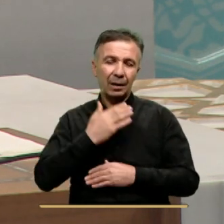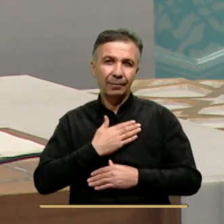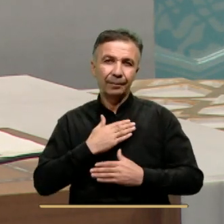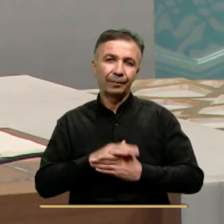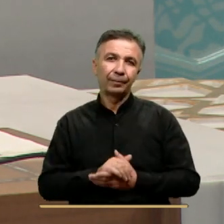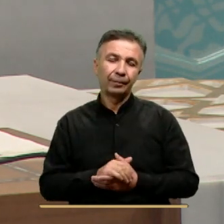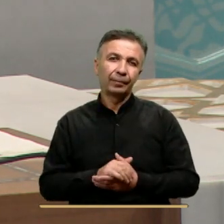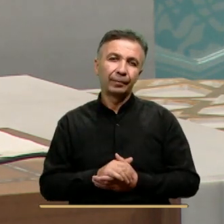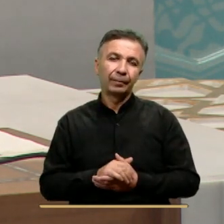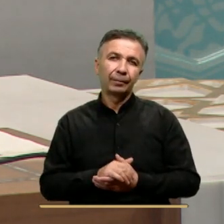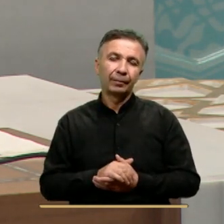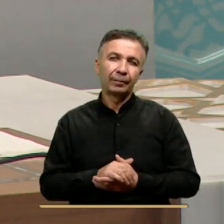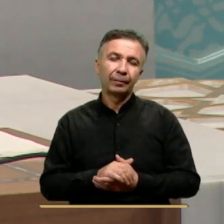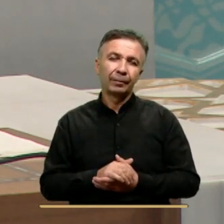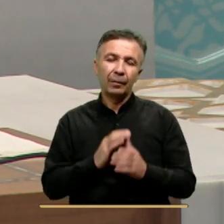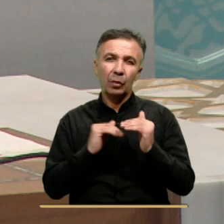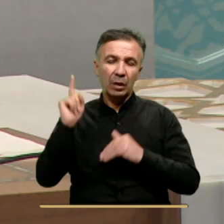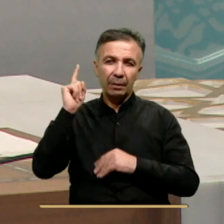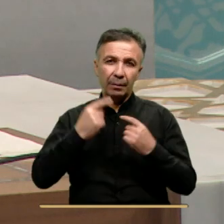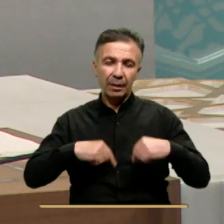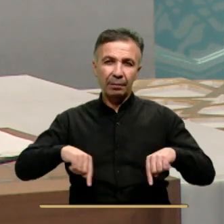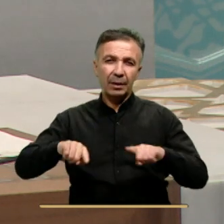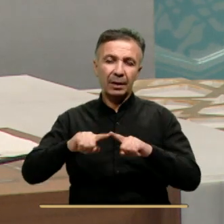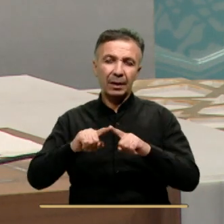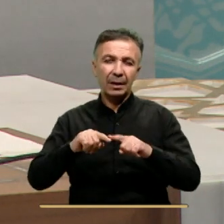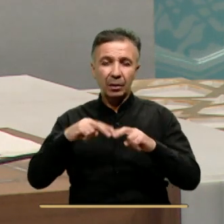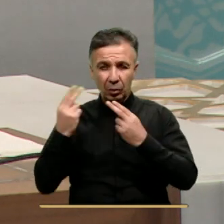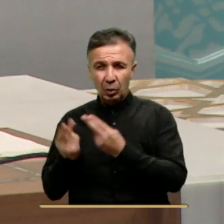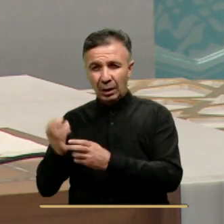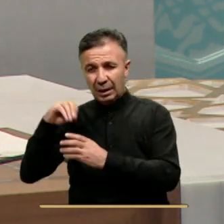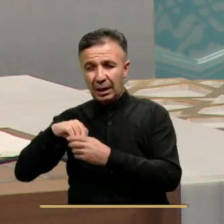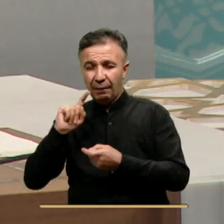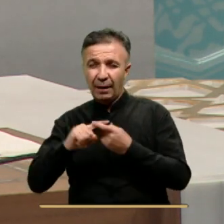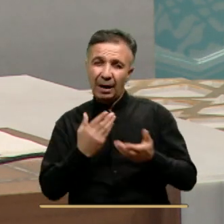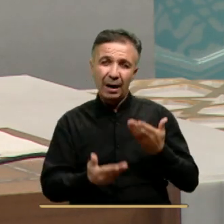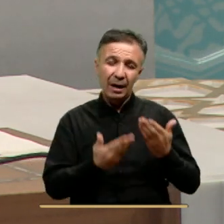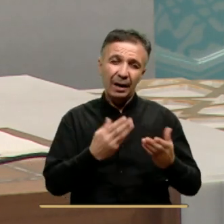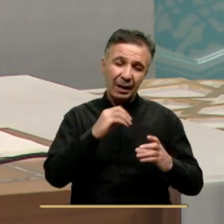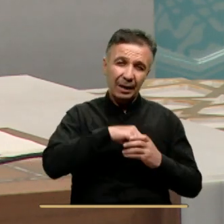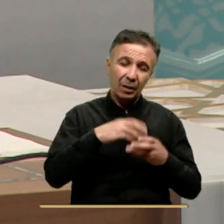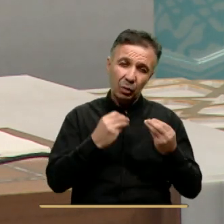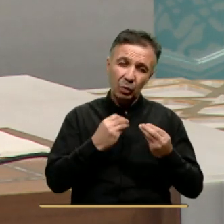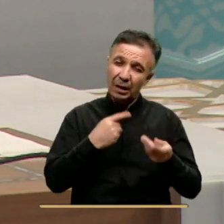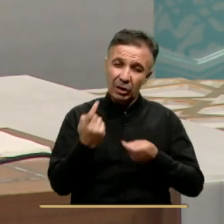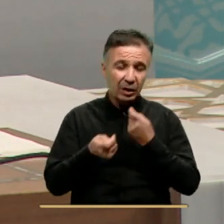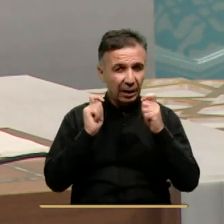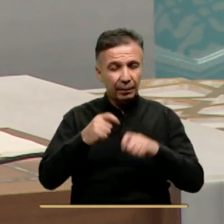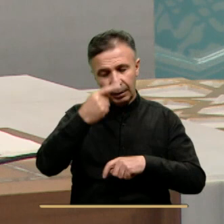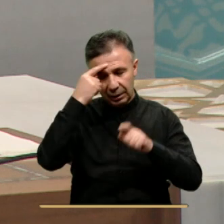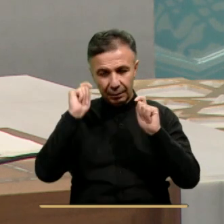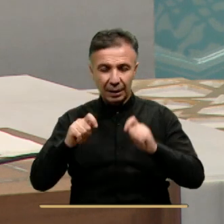et bu vesileyle Yüce Rabbimiz bizlere de dünya ve ahiret iyilikler ve güzellikler yapabilmeyi ihsan